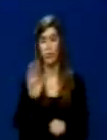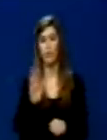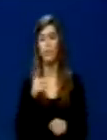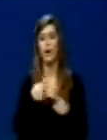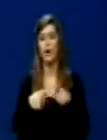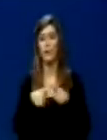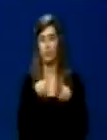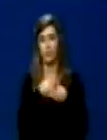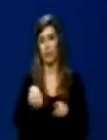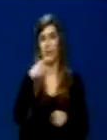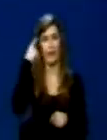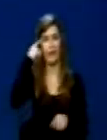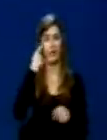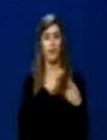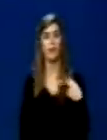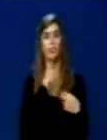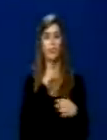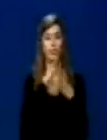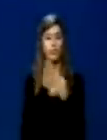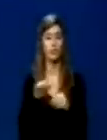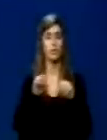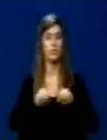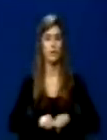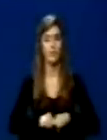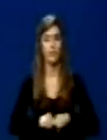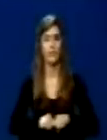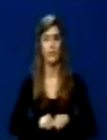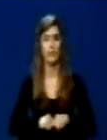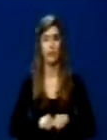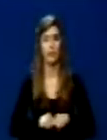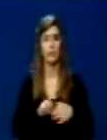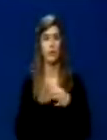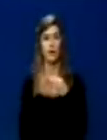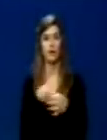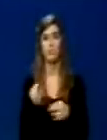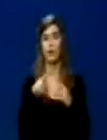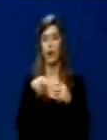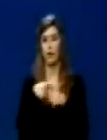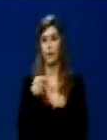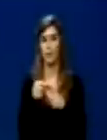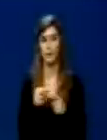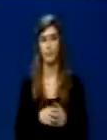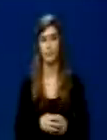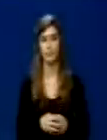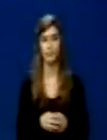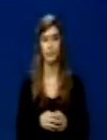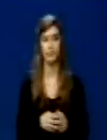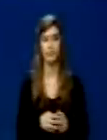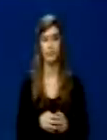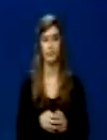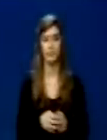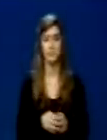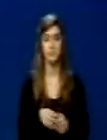shkak se e dim kompetencat që i ka qeveria e Republikës së Kosovës veçanërisht kashi këtij agjensioni. Në raport